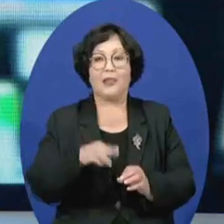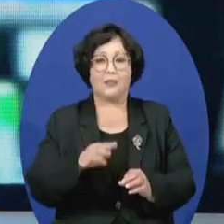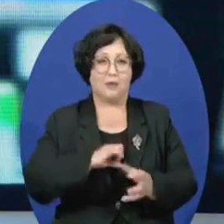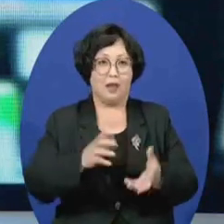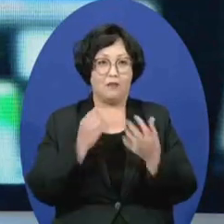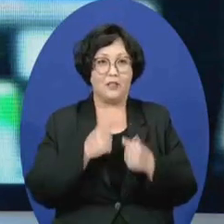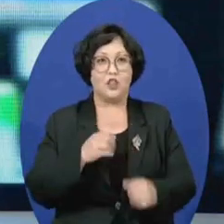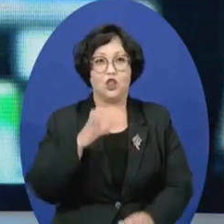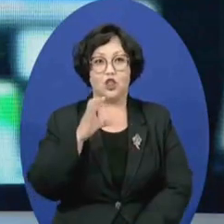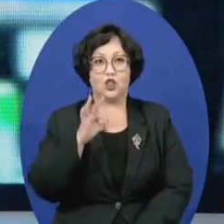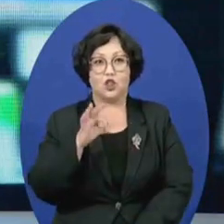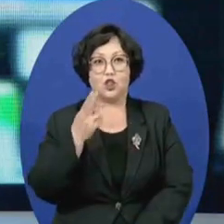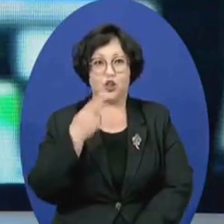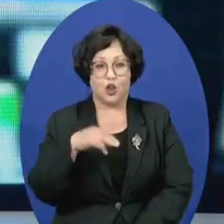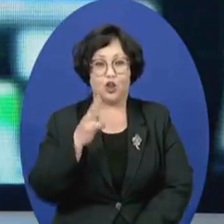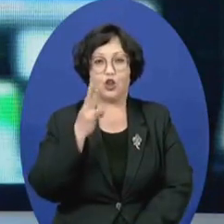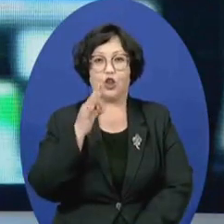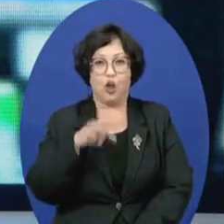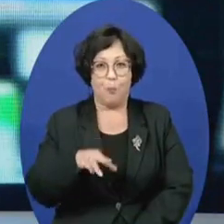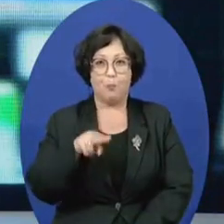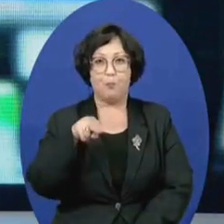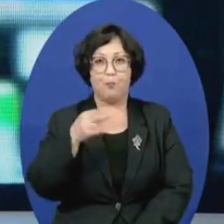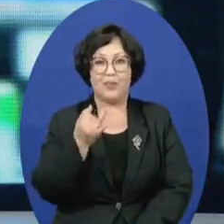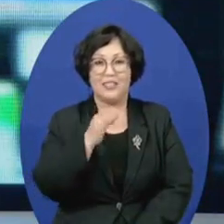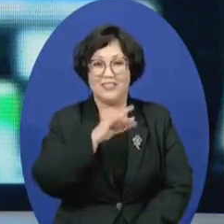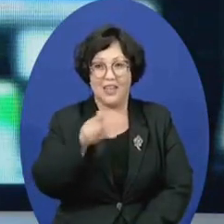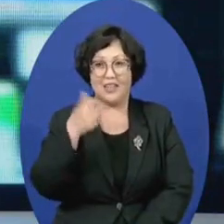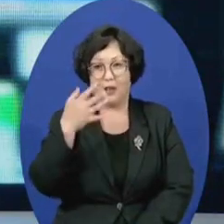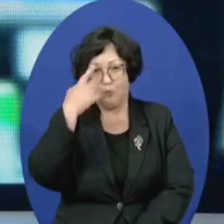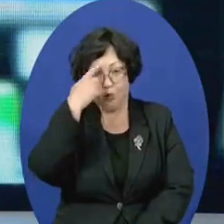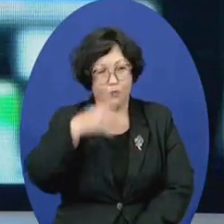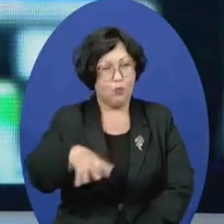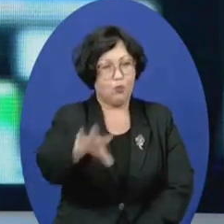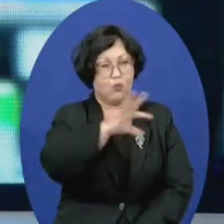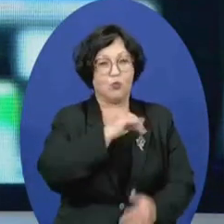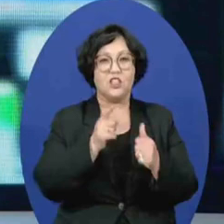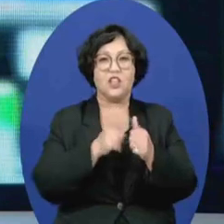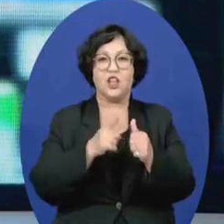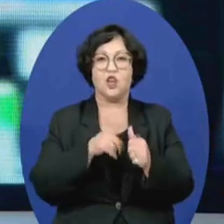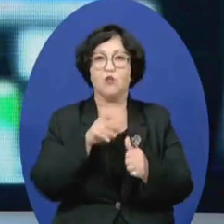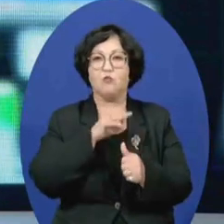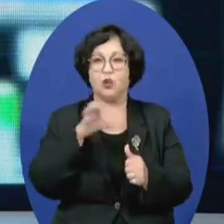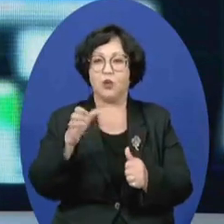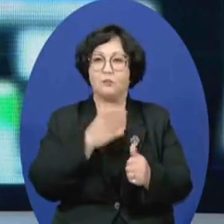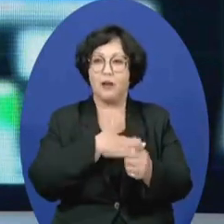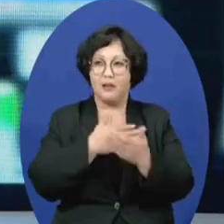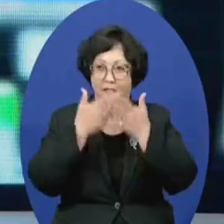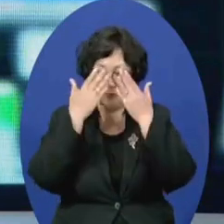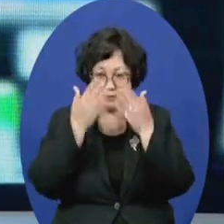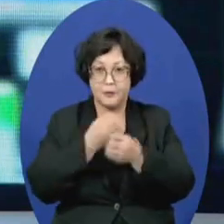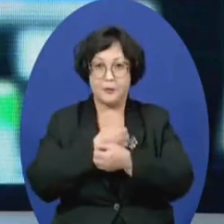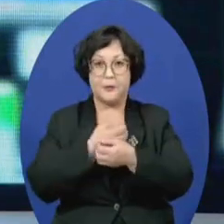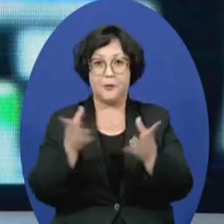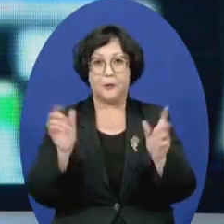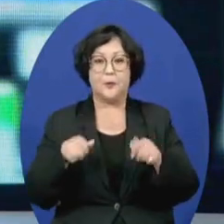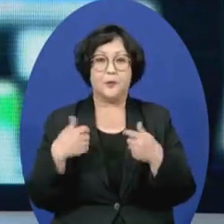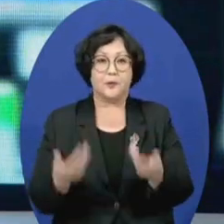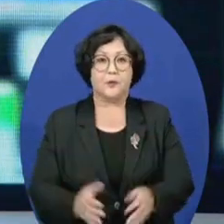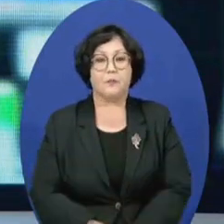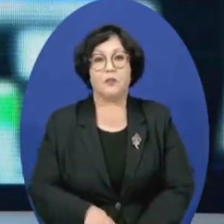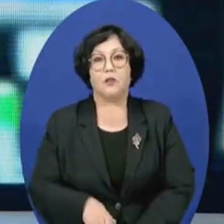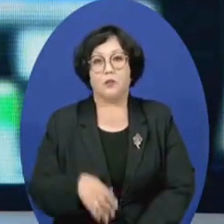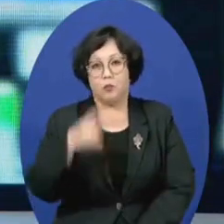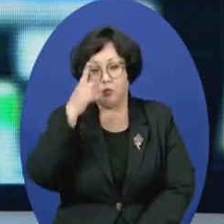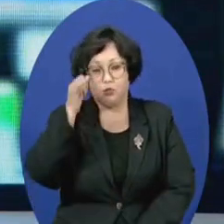Зүүн гавья тамирчин садан бэлжээд нийт монголчуудынхаа өмнөөс баяр хүргэе. Дараагийн мэдээ танилцуулъя. Монгол улсын ерөнхийлөгч хөрөлсөхийн санаачилгаар